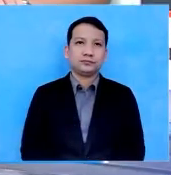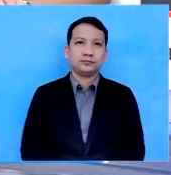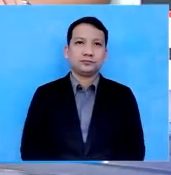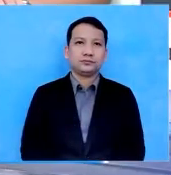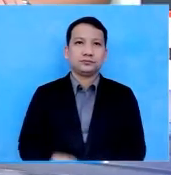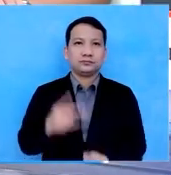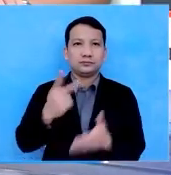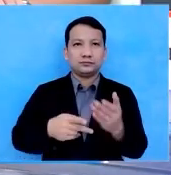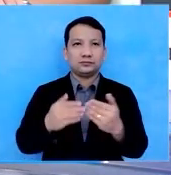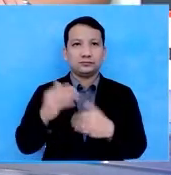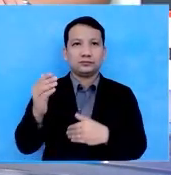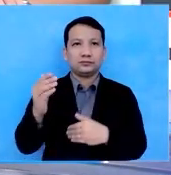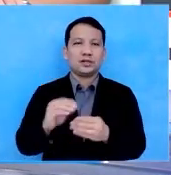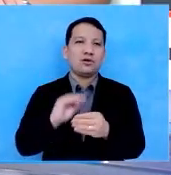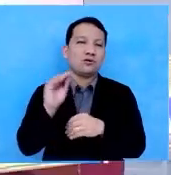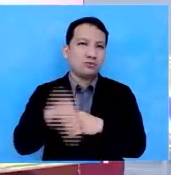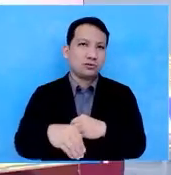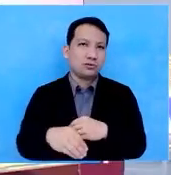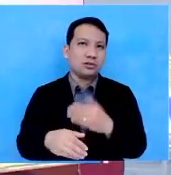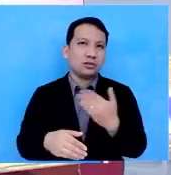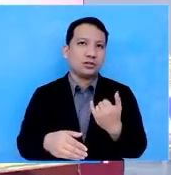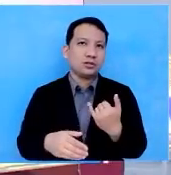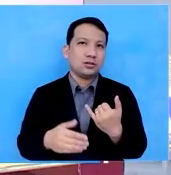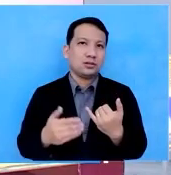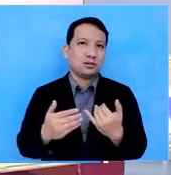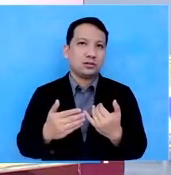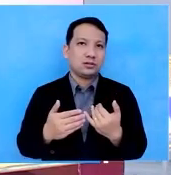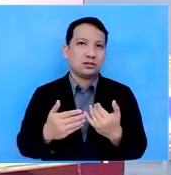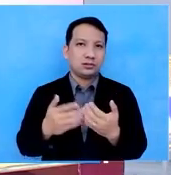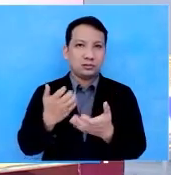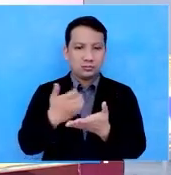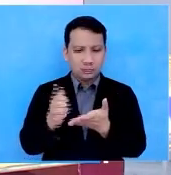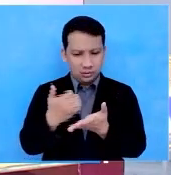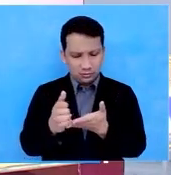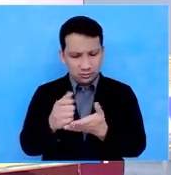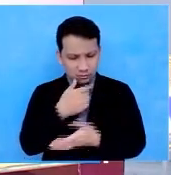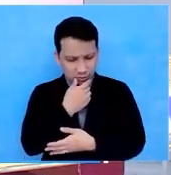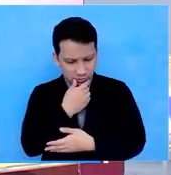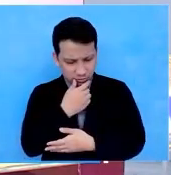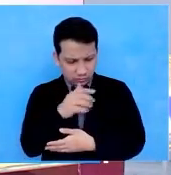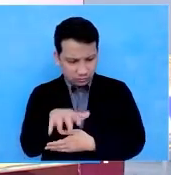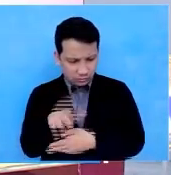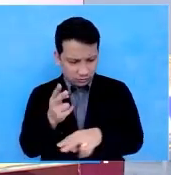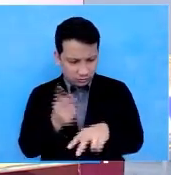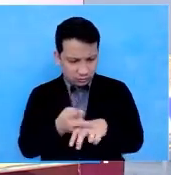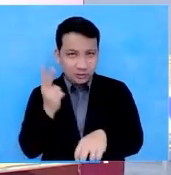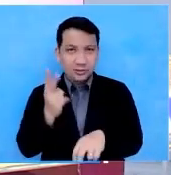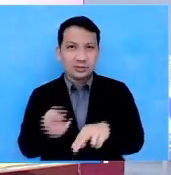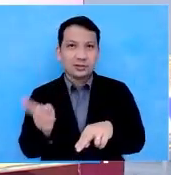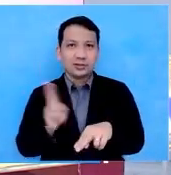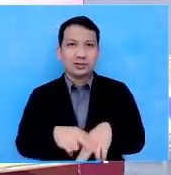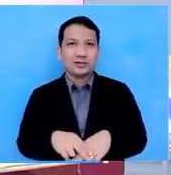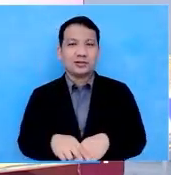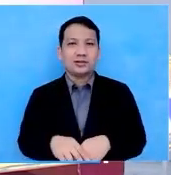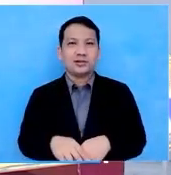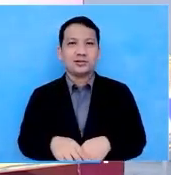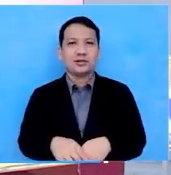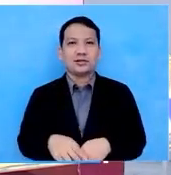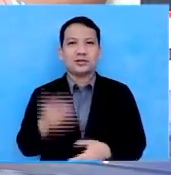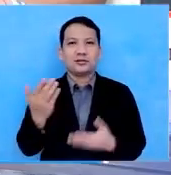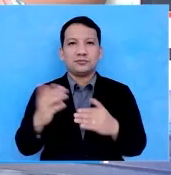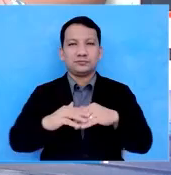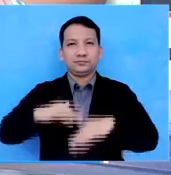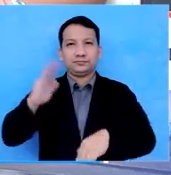mo? Sobra po. Kasi ngayon nag-costing ako para... Wait lang, parang dumoble lahat. Talaga? Ano yung mga